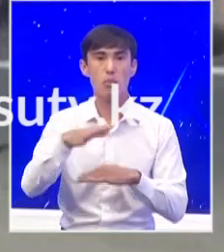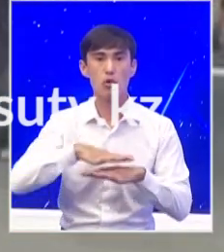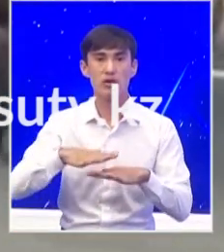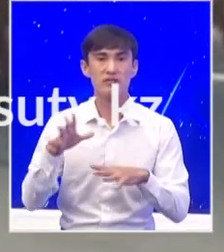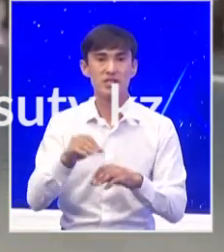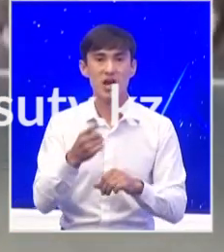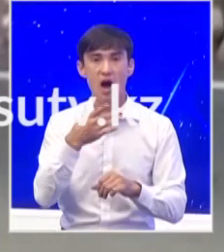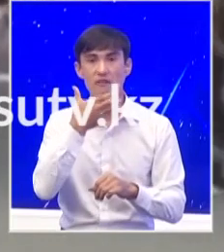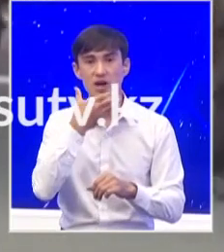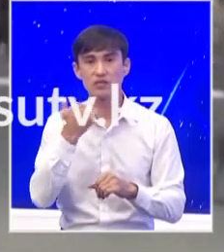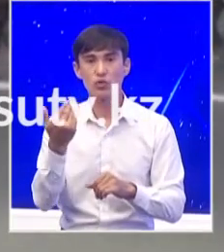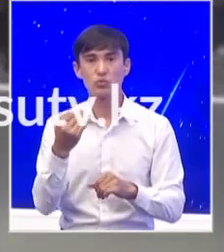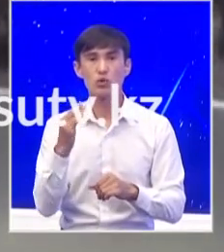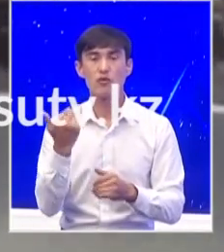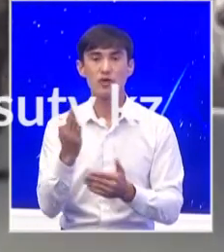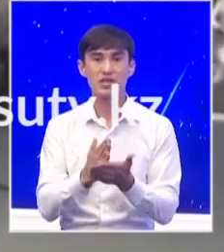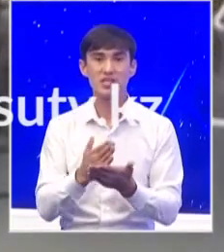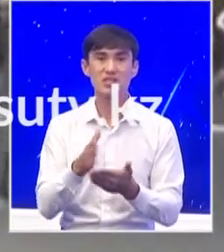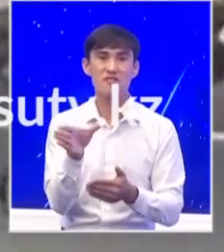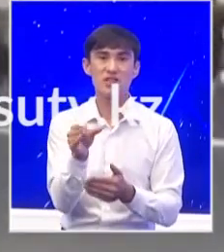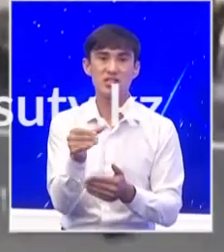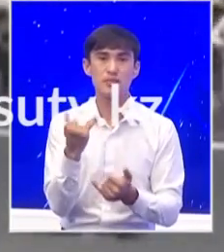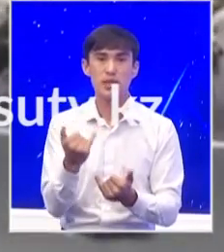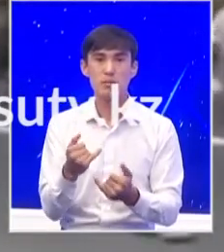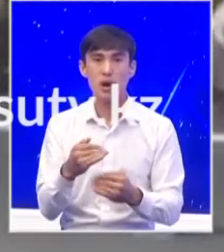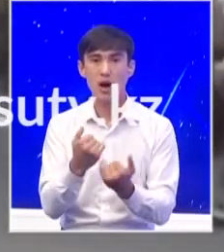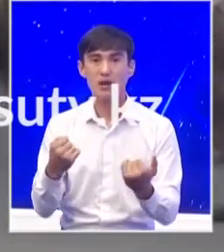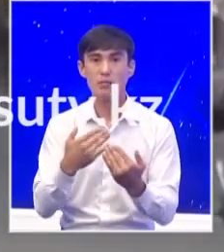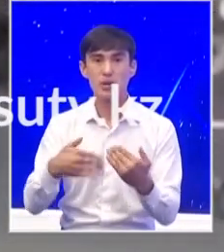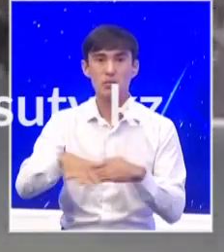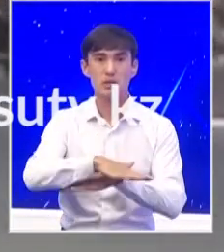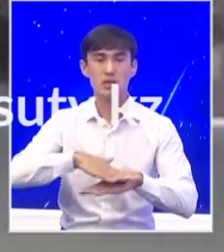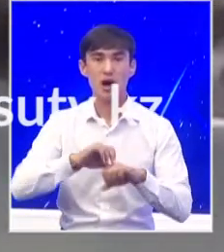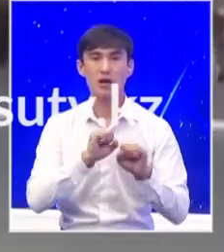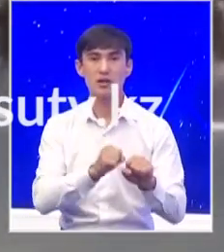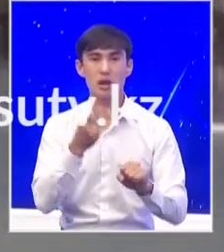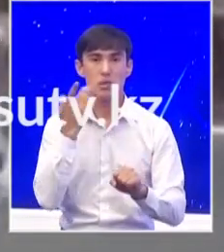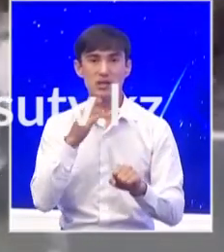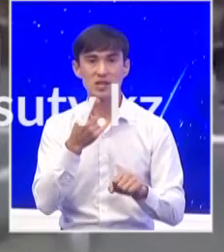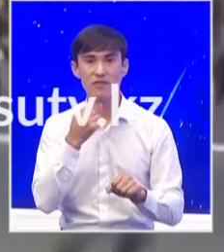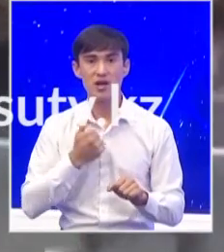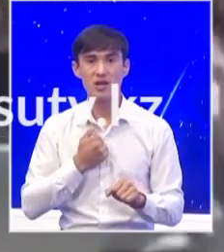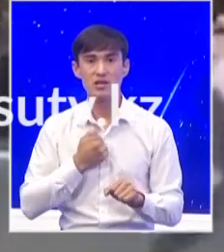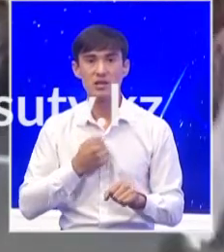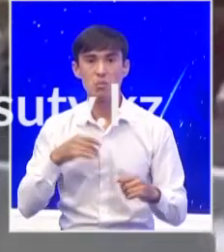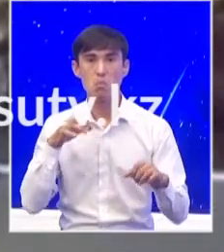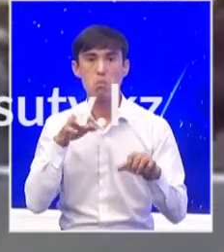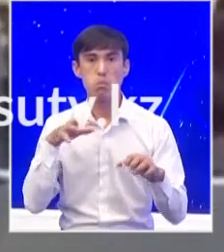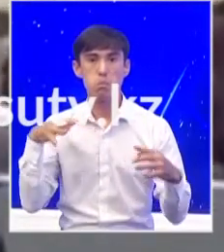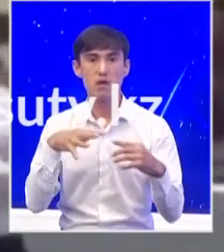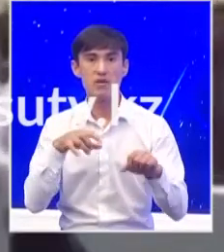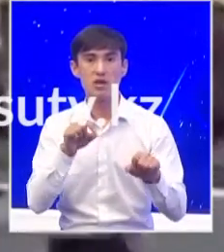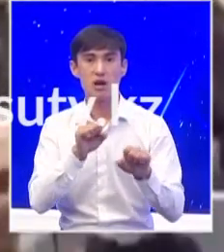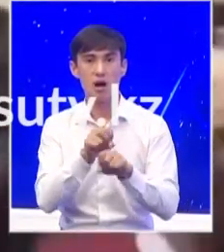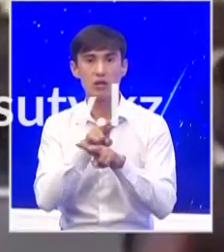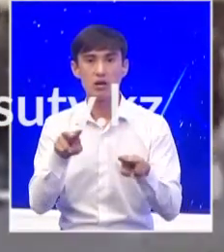в том числе и тех, у кого есть визы. Периметр охраняют американские военные. Но боевики контролируют дороги и блокпосты вокруг него